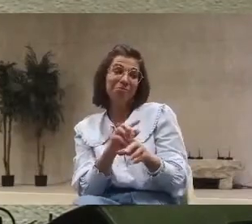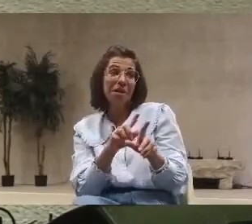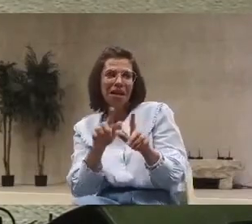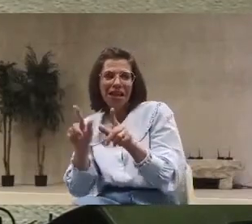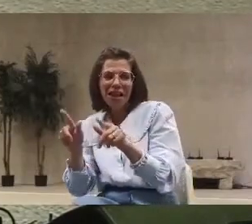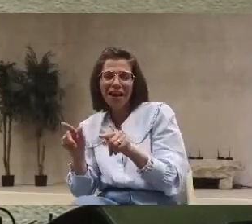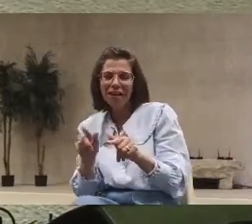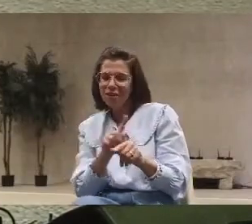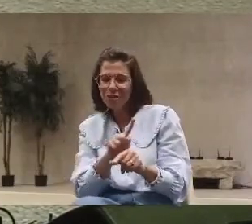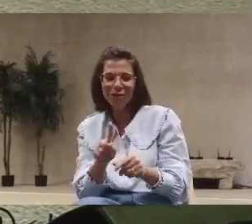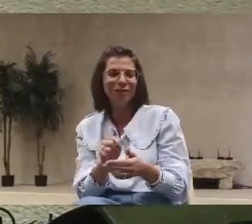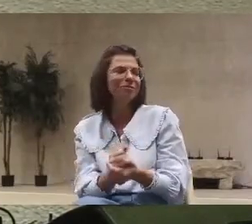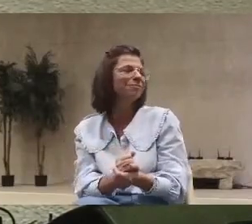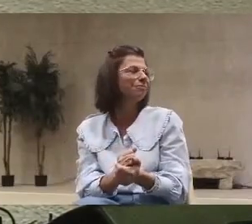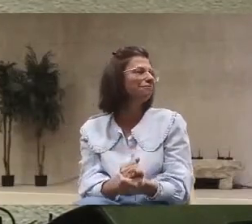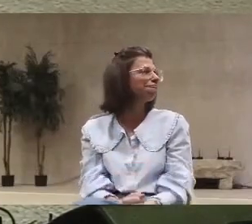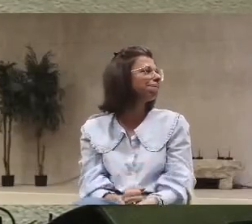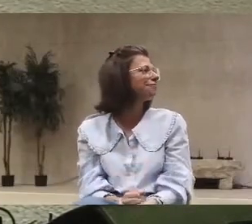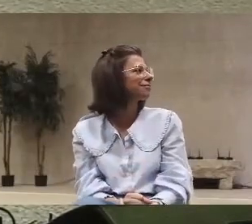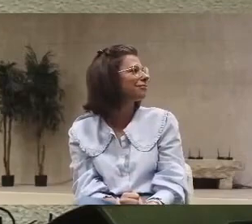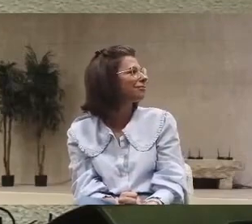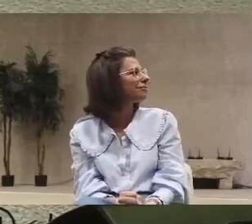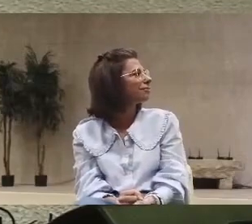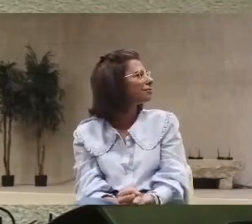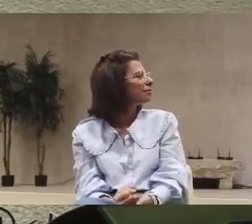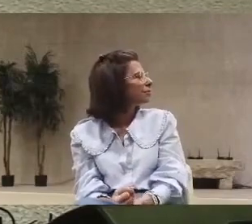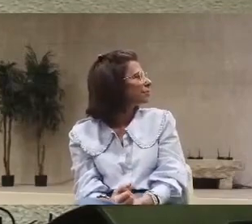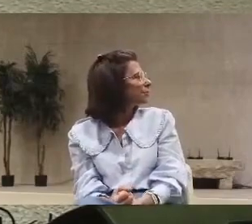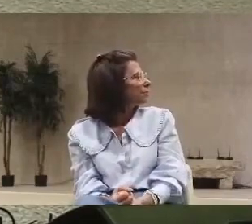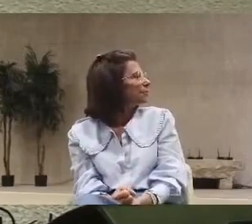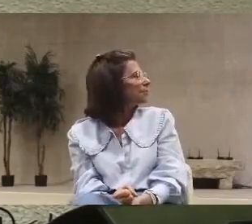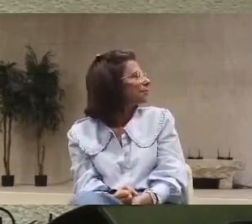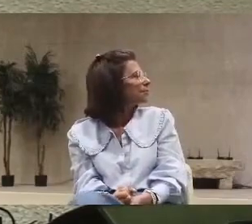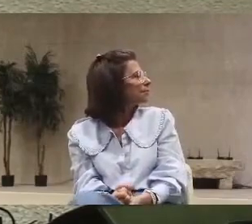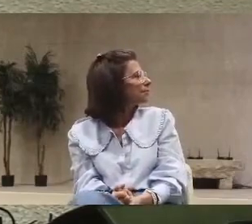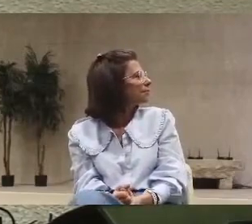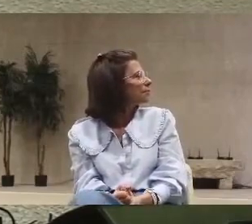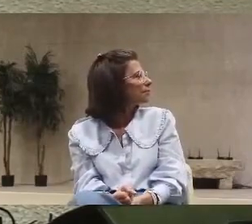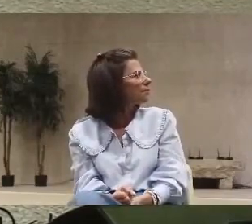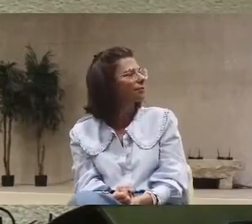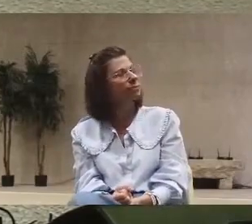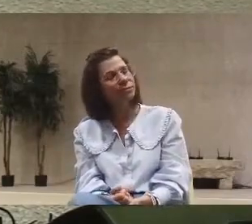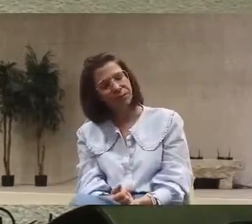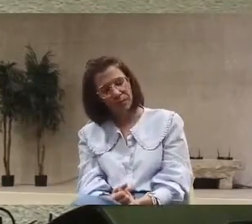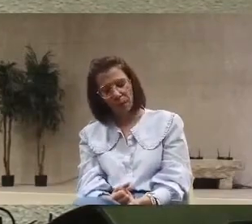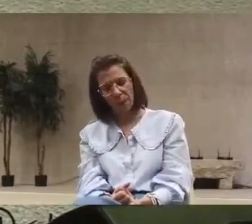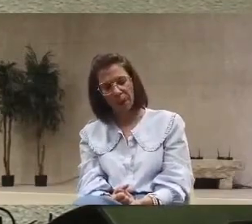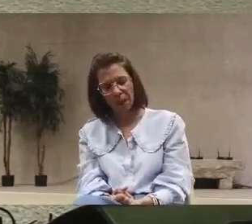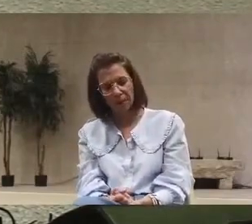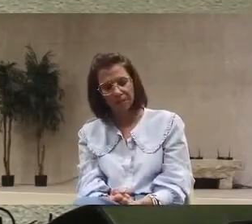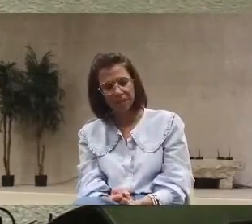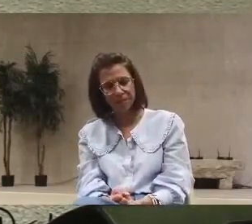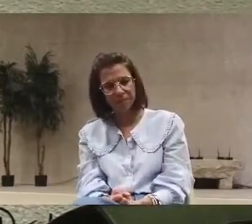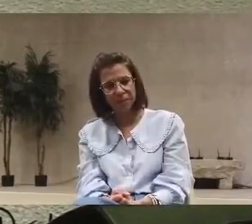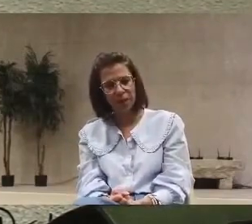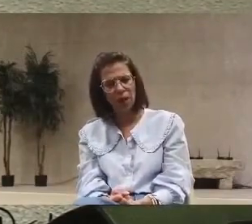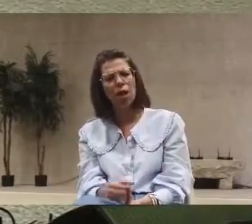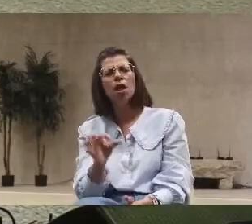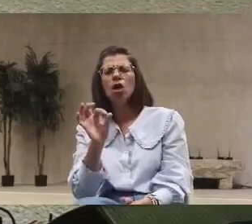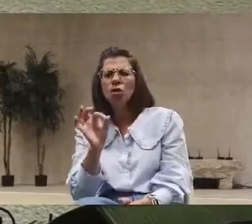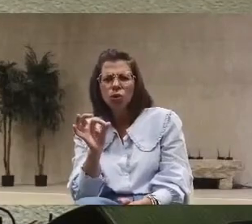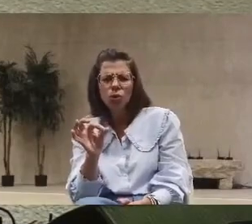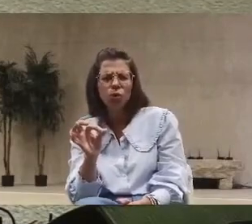gloire à Dieu c'est bien les bonnes oeuvres